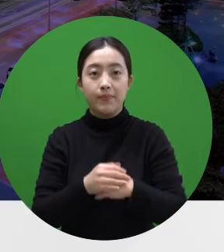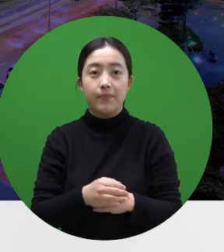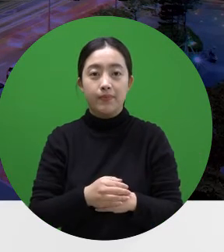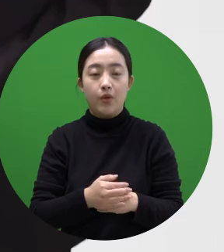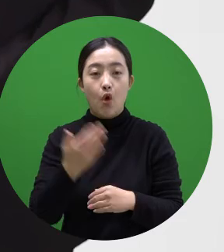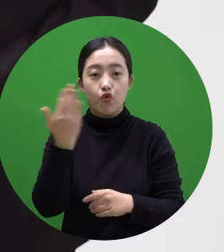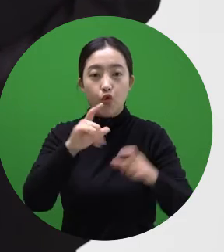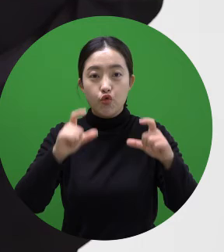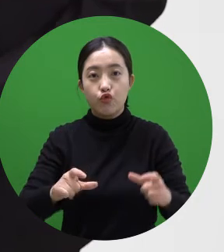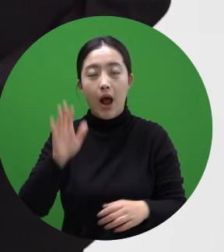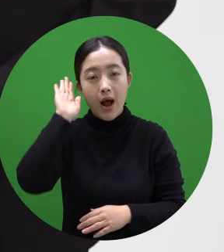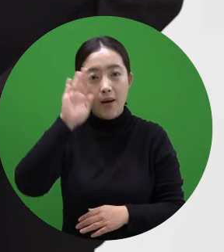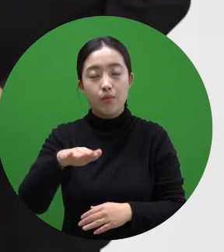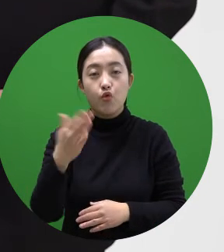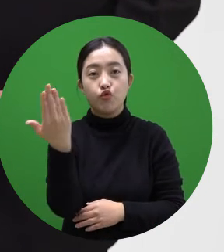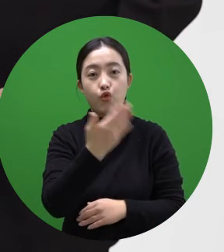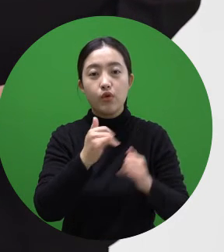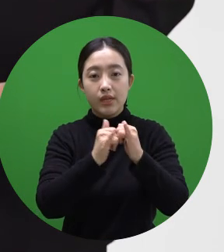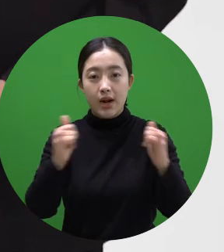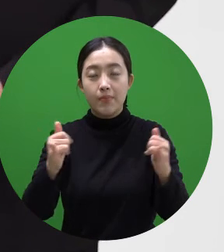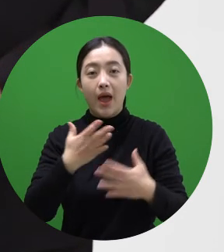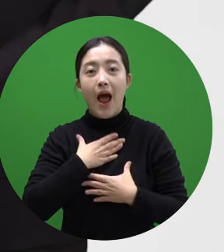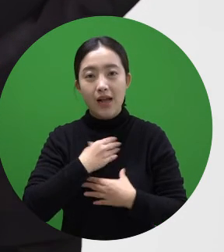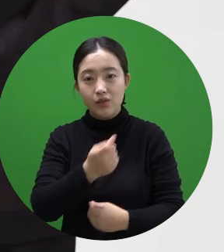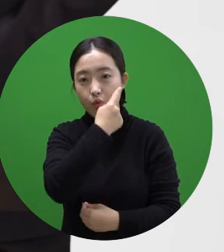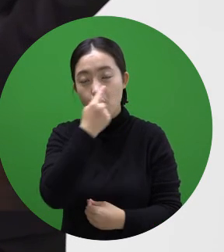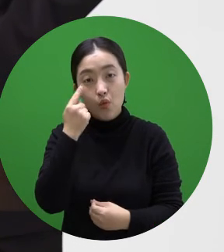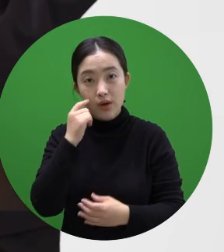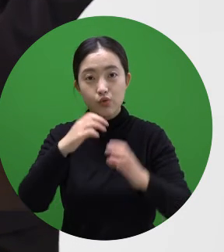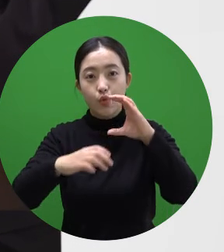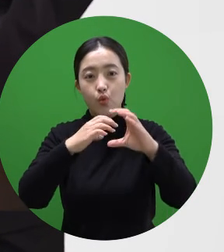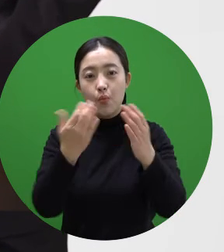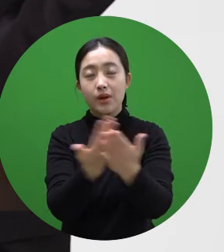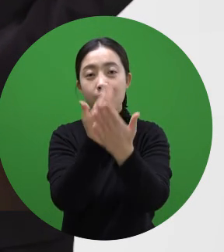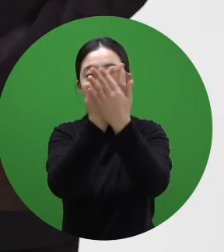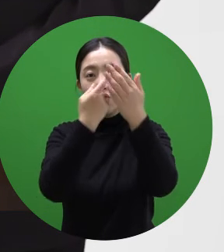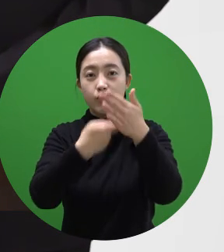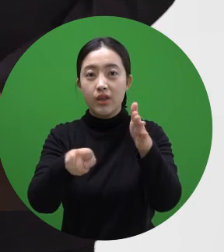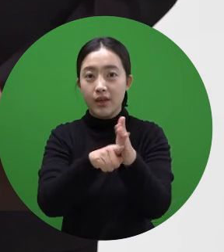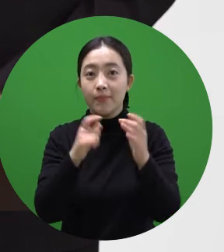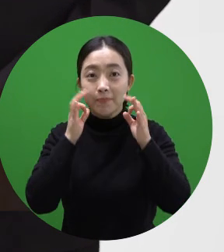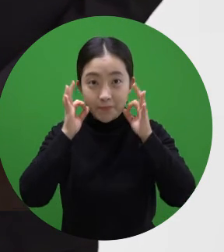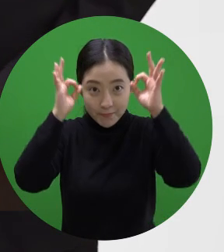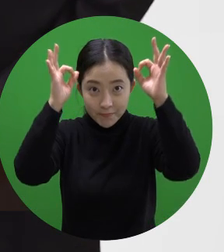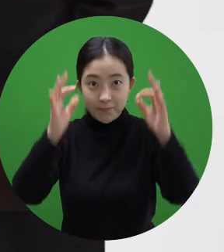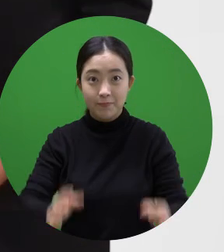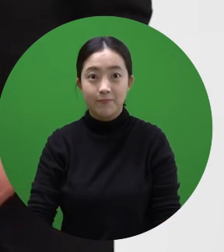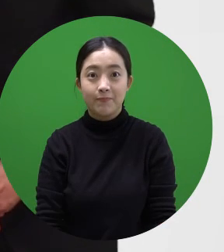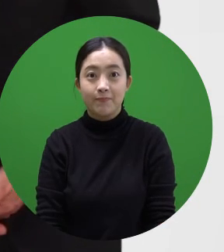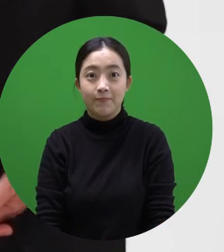먼 줘 그러고는 앞으로도 국민들의 안위를 살피고 소통하며 나아갈 수 있도록 최선을 다할 것입니다